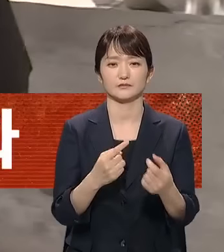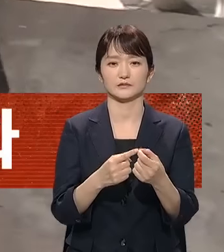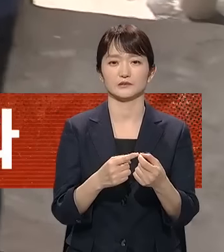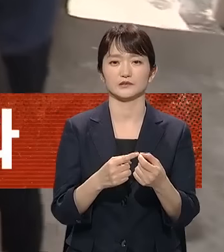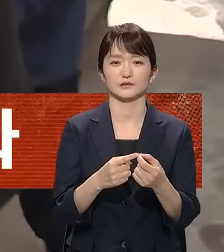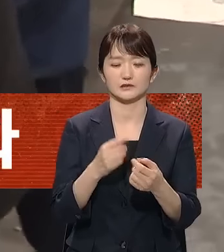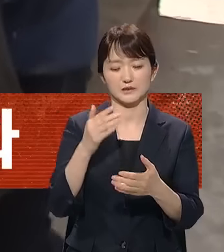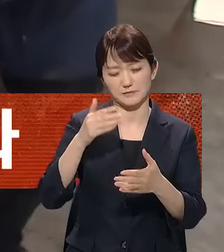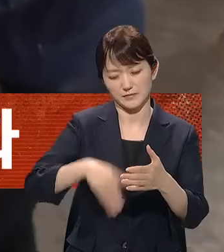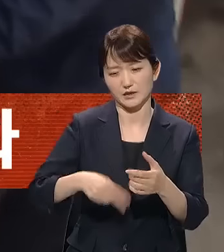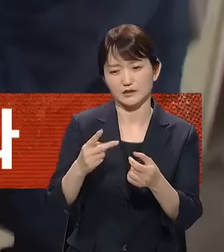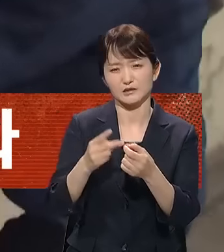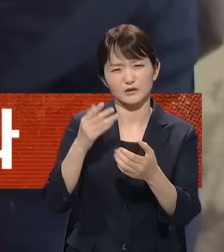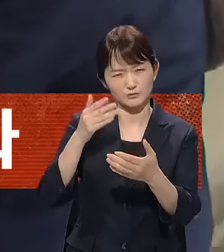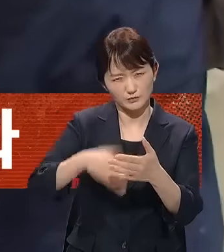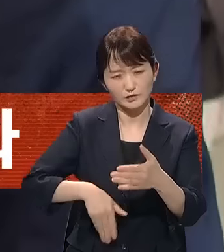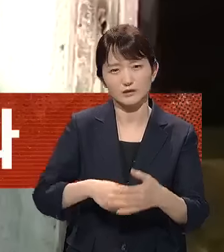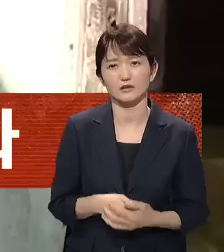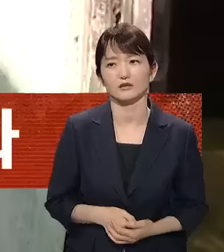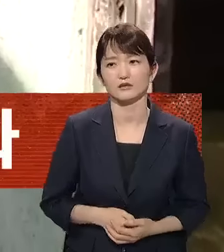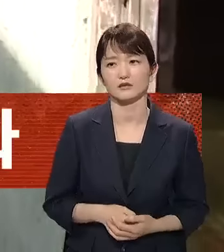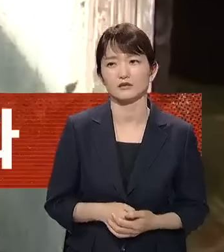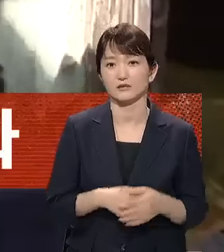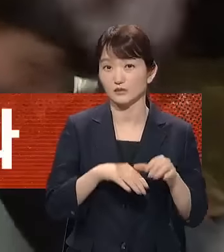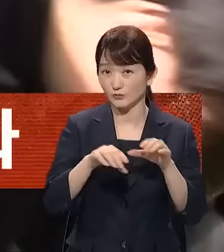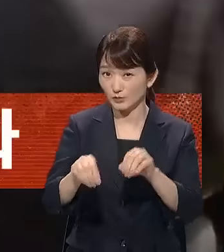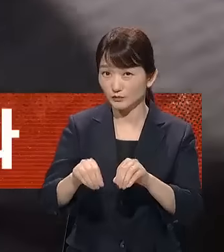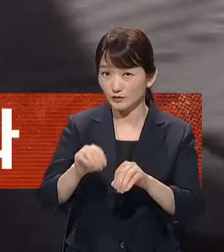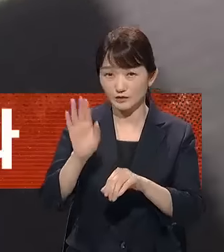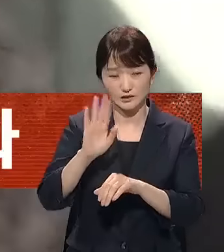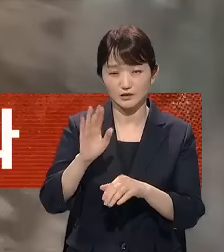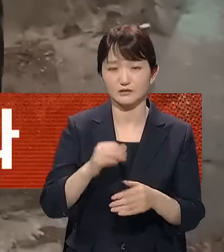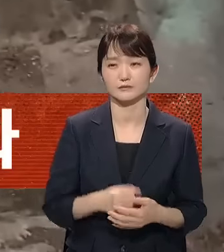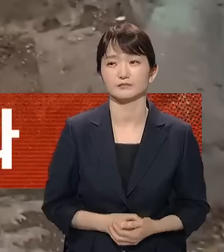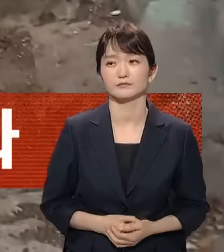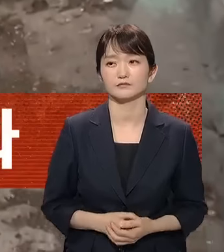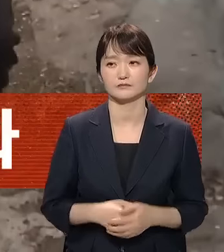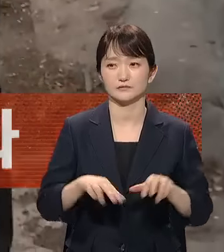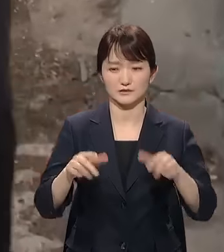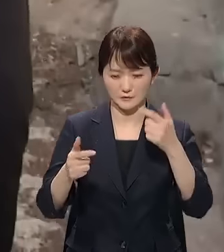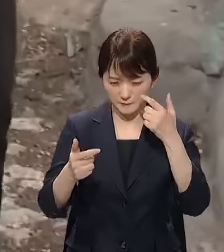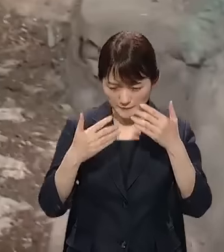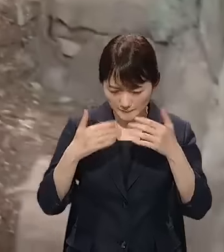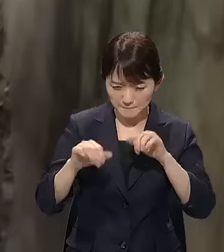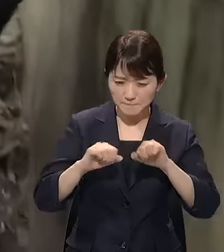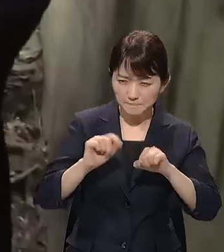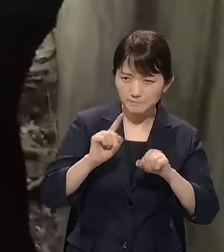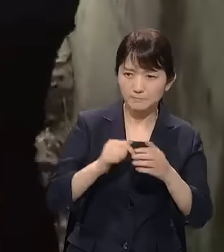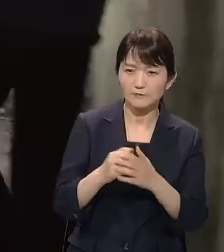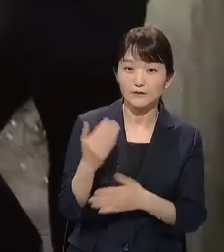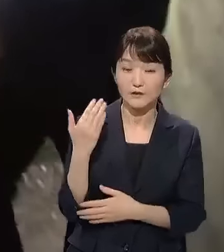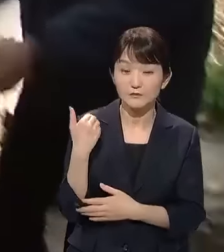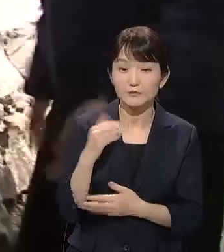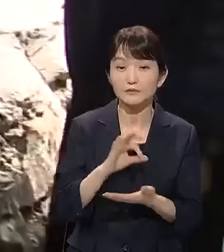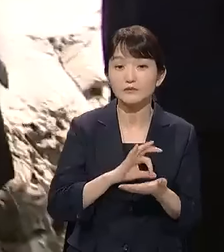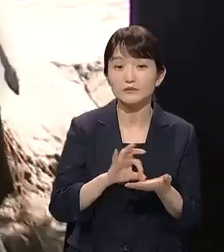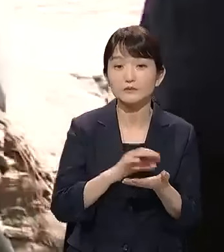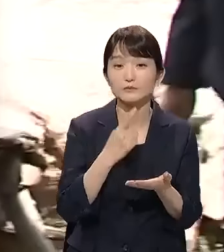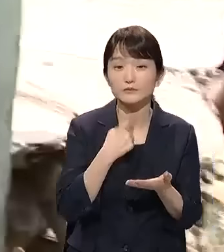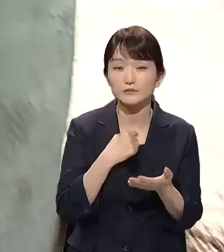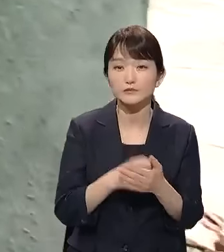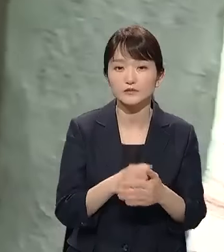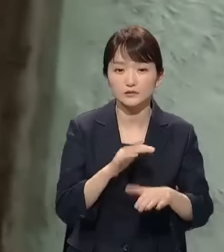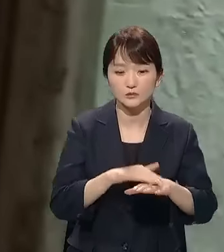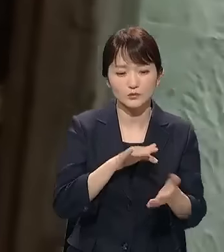실패 2차 시도 실패 여기서 멈췄어야죠 안 멈춥니다 이제 더 확실하게 좀 하려고 앞서 사용했던